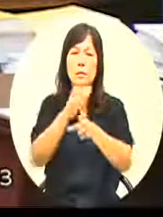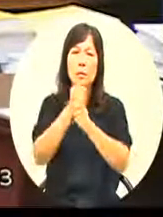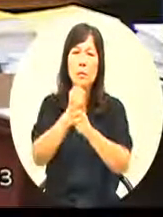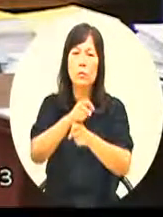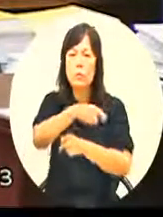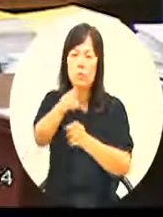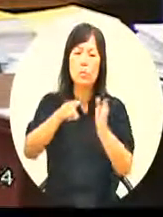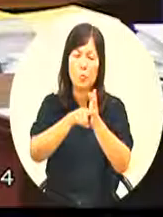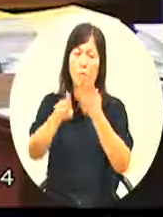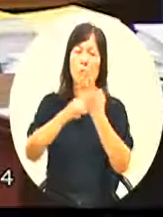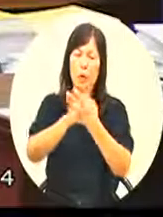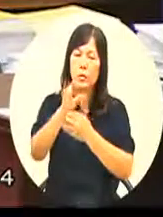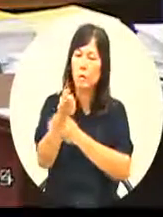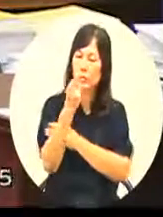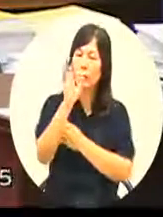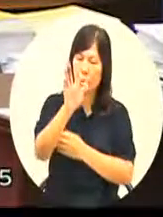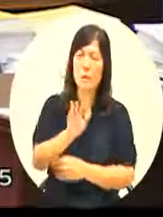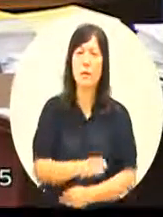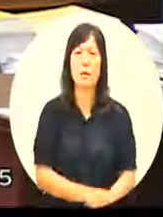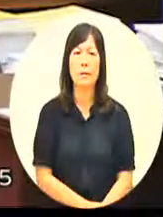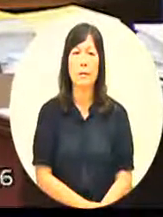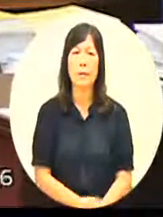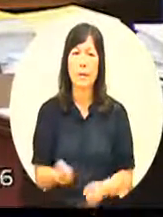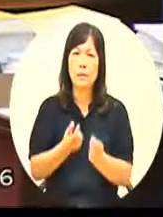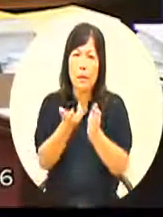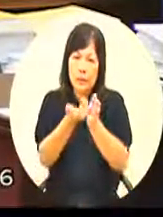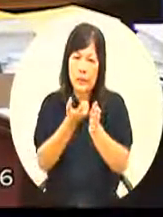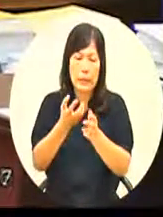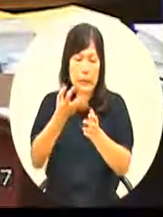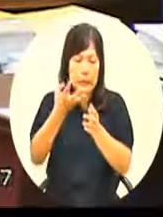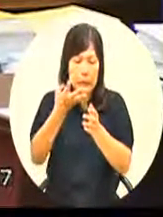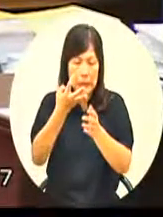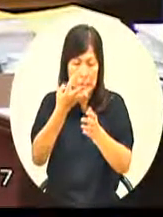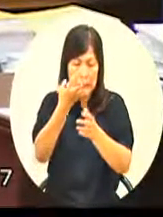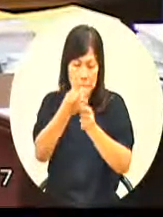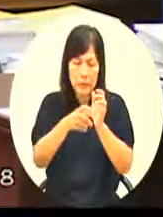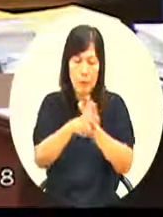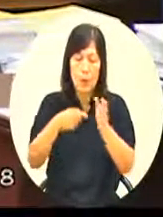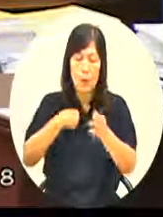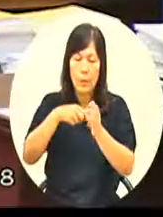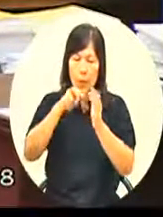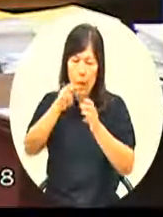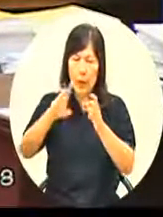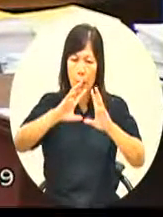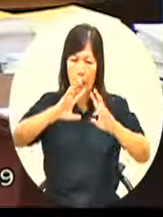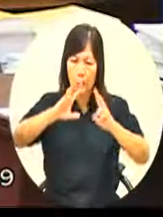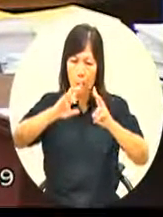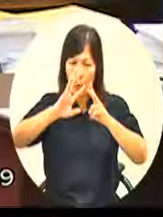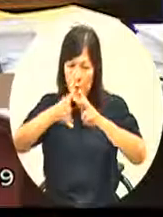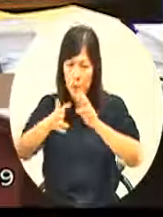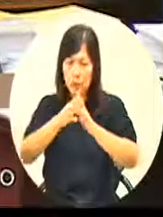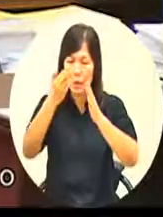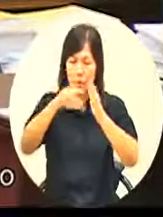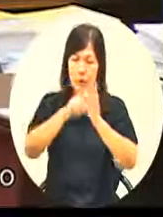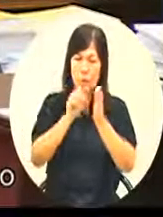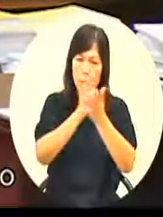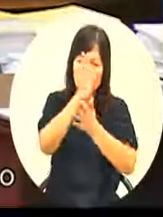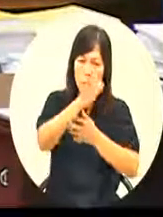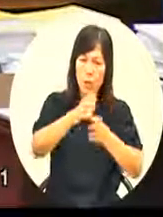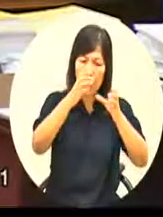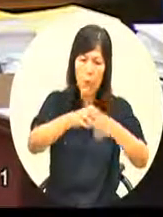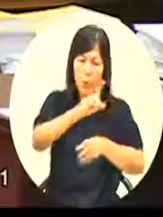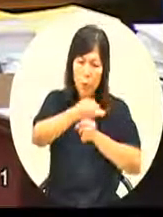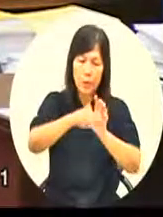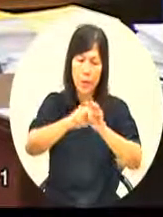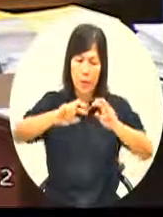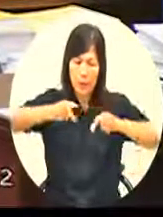常的专业，非常认真。像前阵子我们到一些国小、国中去看一些我们台风之后的受损，还有学校的一些设备的维护更新